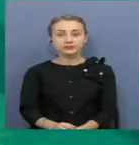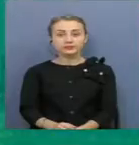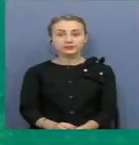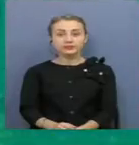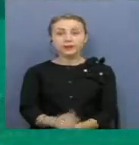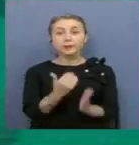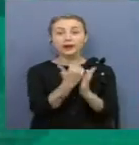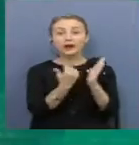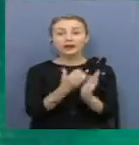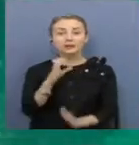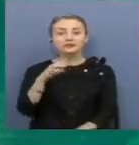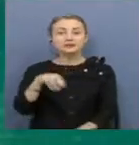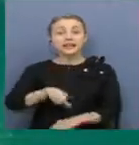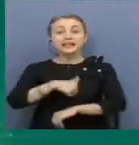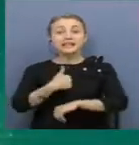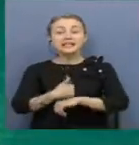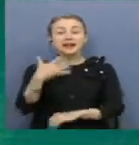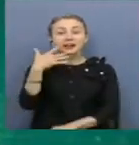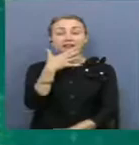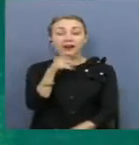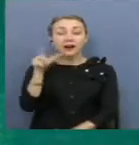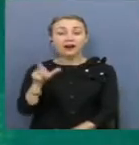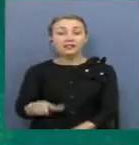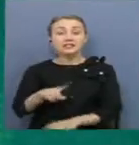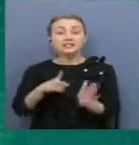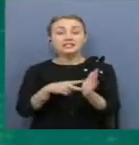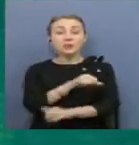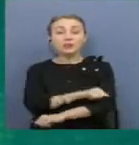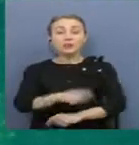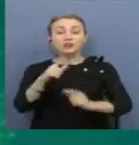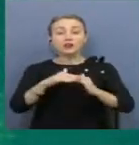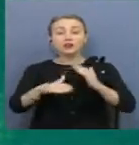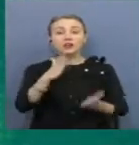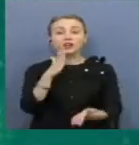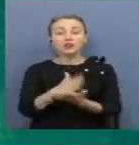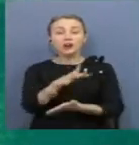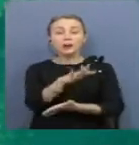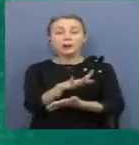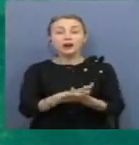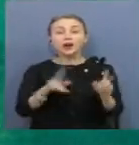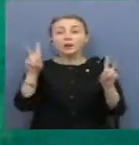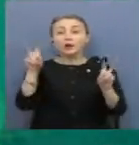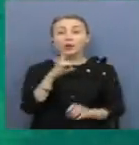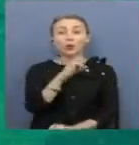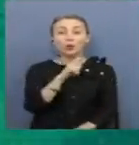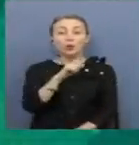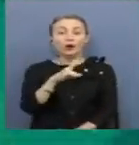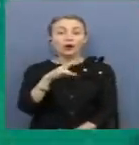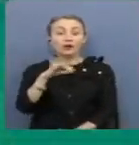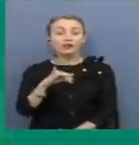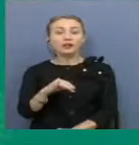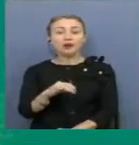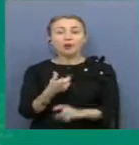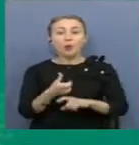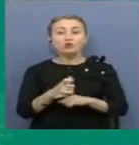Рухани жаңғыру бағдарламасының жалғасы болып табылатын ұлт көшбасшысының ұлы даланың жеті қыры бағдарламалық мақаласы ақмолалықтар арасында